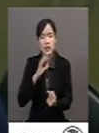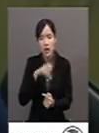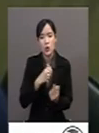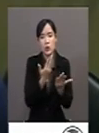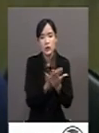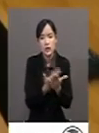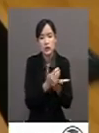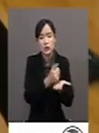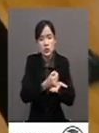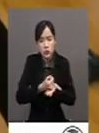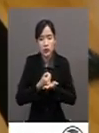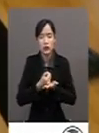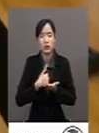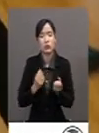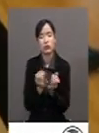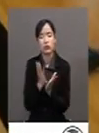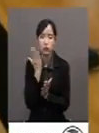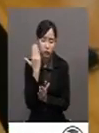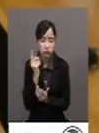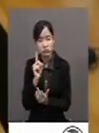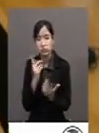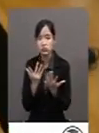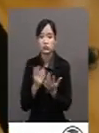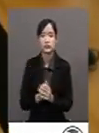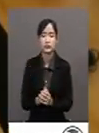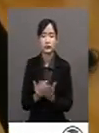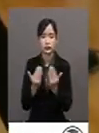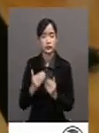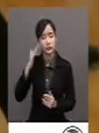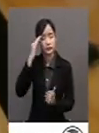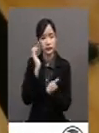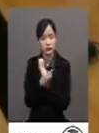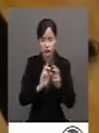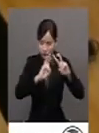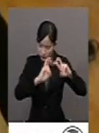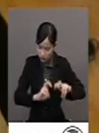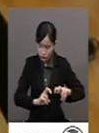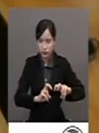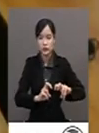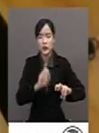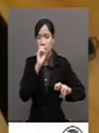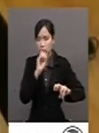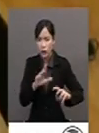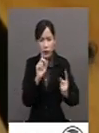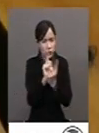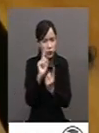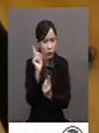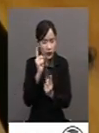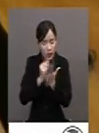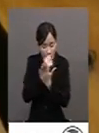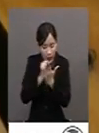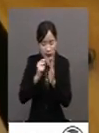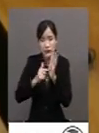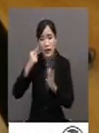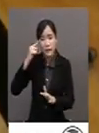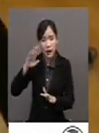ยาต่อไปหรือไม่อย่างไรฮะขณะที่พันตำรวจเอกสิงห์ก็บอกว่าจากการสืบสวนข้อเท็จจริงดังกล่าวก็พบว่ายาบ้าเนี่ยนะฮะม